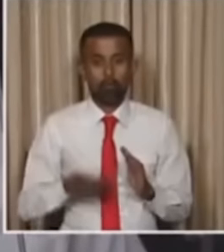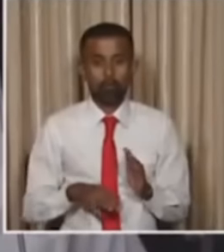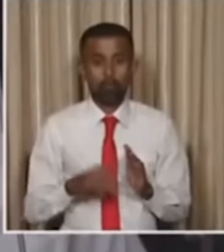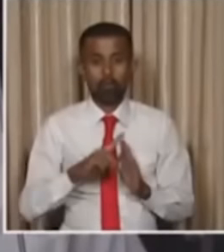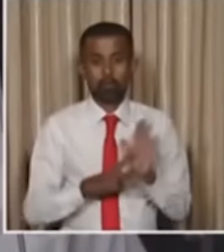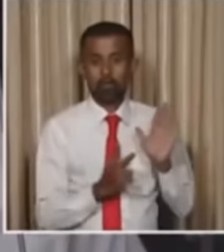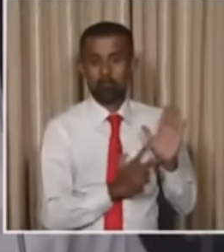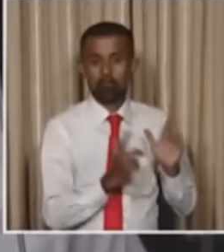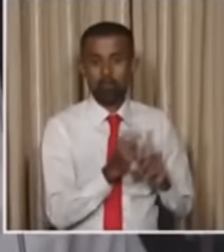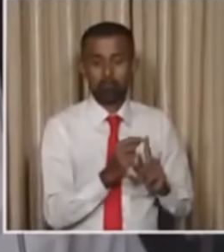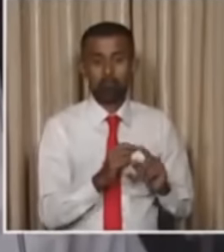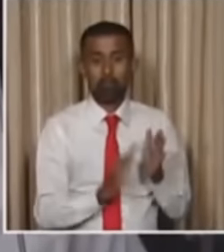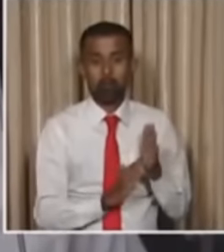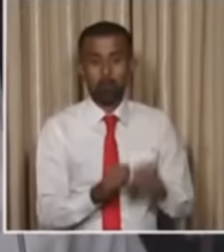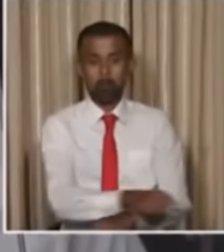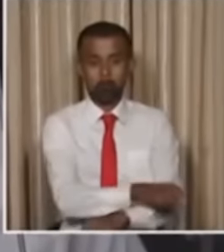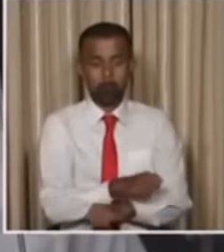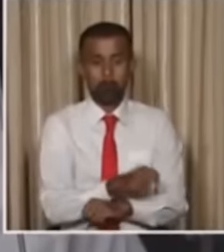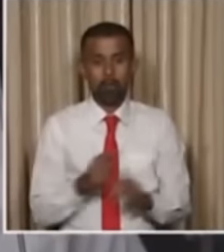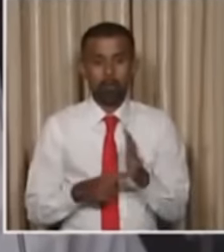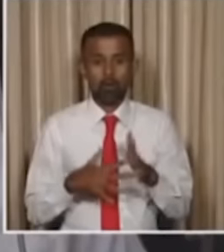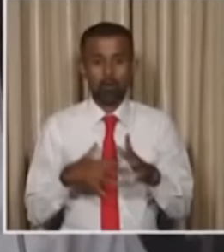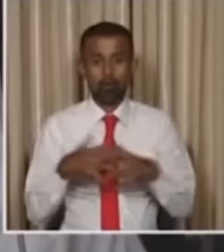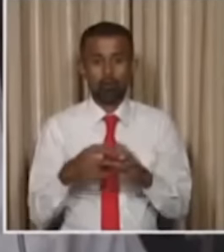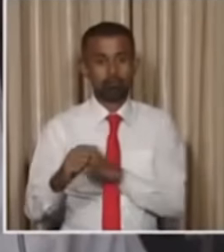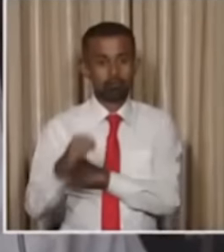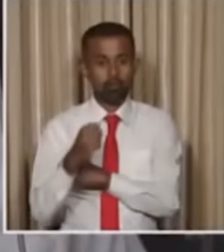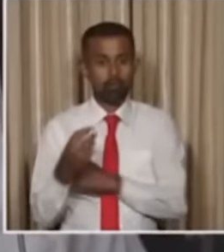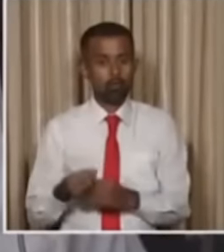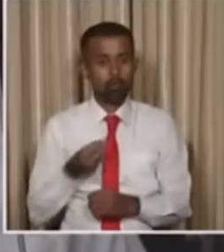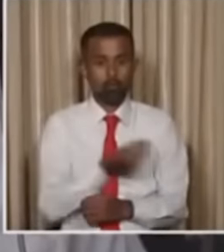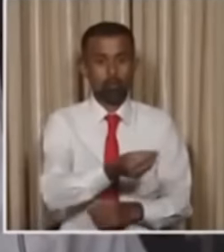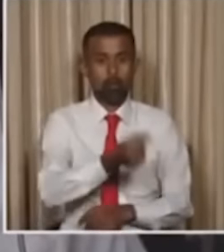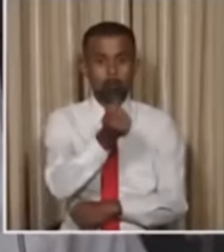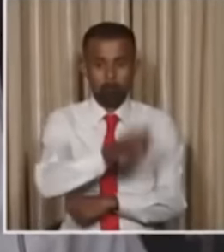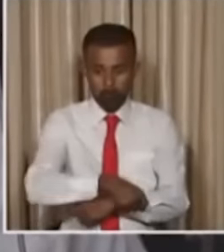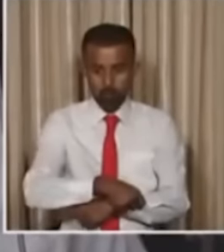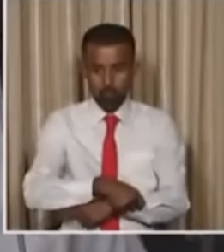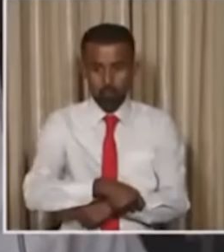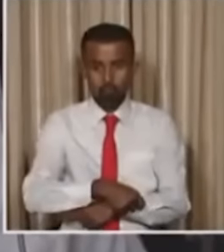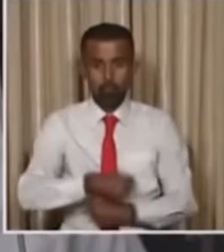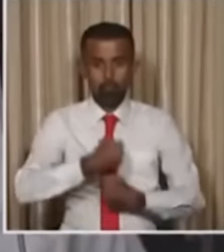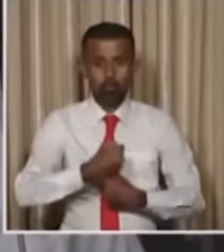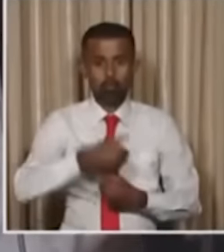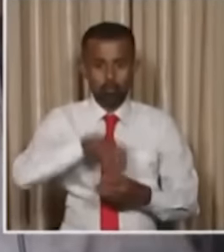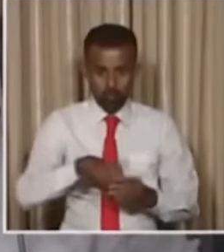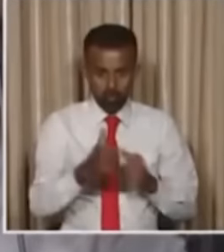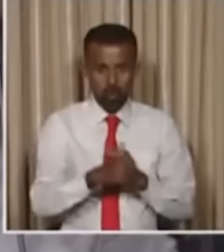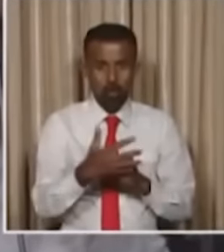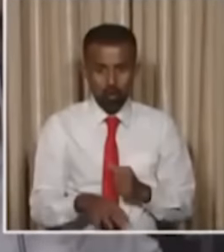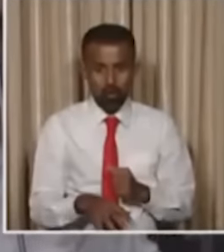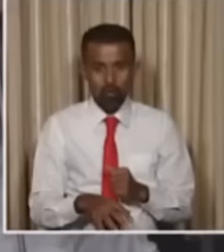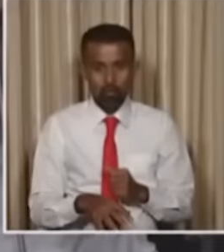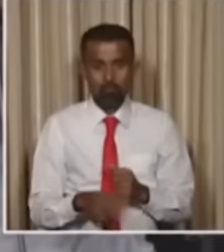විමුක්ති පෙරමුණේ සංවිධායකවරයාට නීති ක්‍රියාත්මක කිරීමේ බලය ලබා දෙන යාන්ත්‍රණයක් ඔවුන්ගේ ආණ්ඩුවක් යටතේ හදනවා කියලා. හැබැයි මොකද්ද